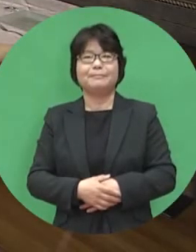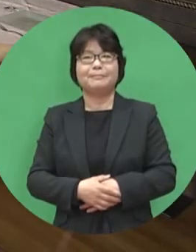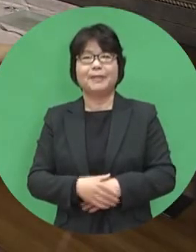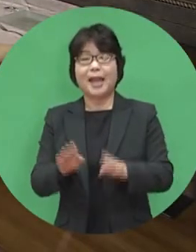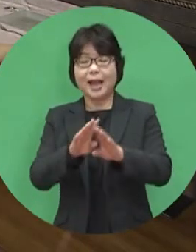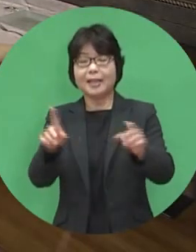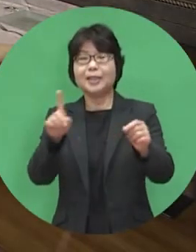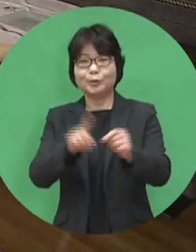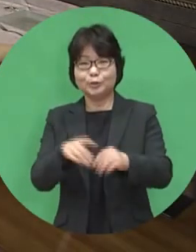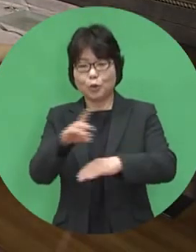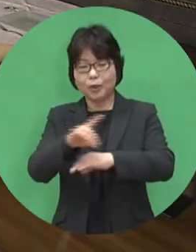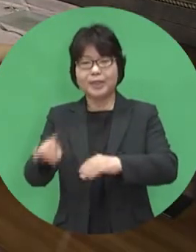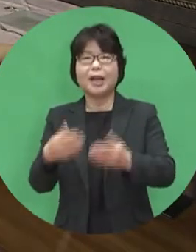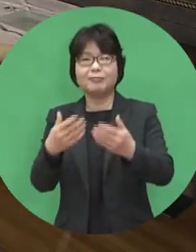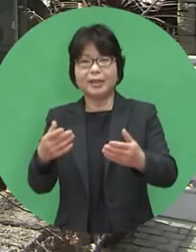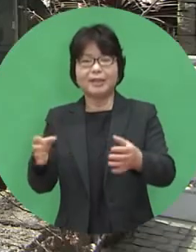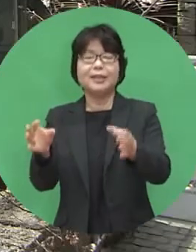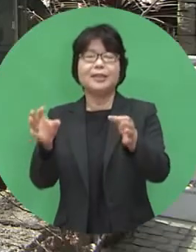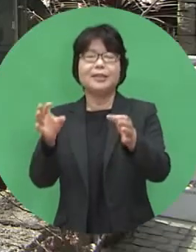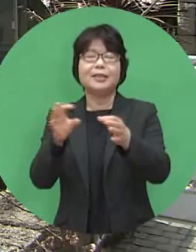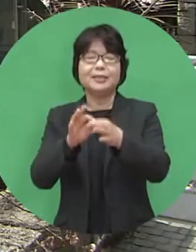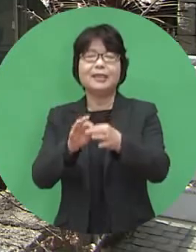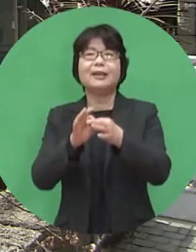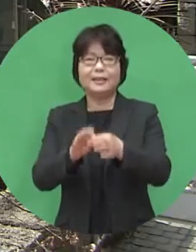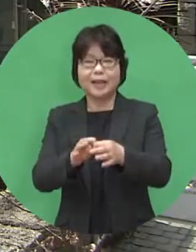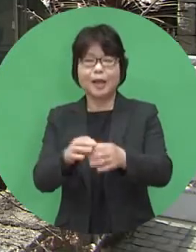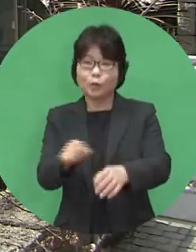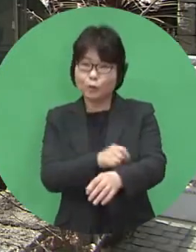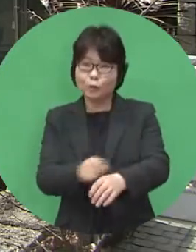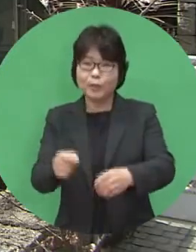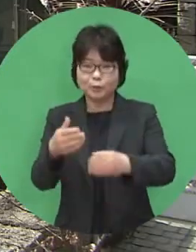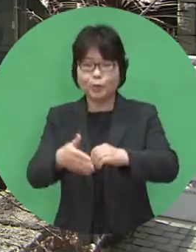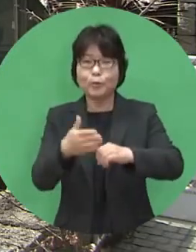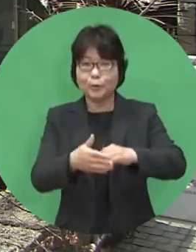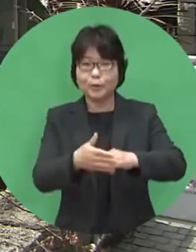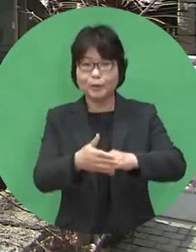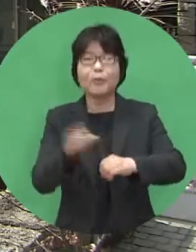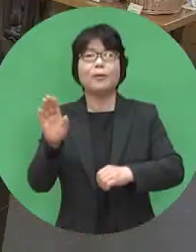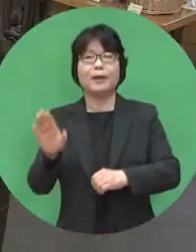開催中の企画展にちなんだ特別メニューなどをご用意しています。